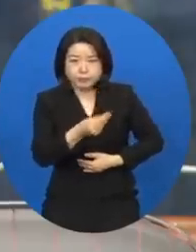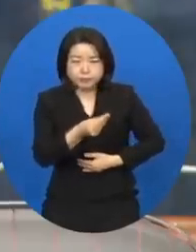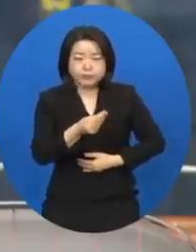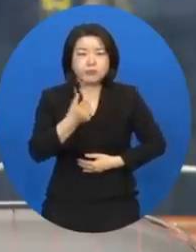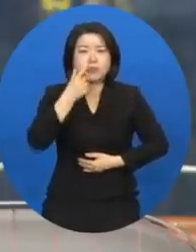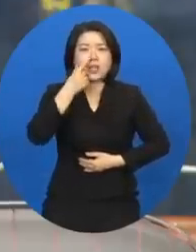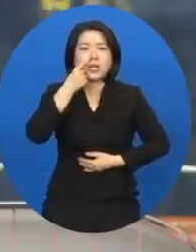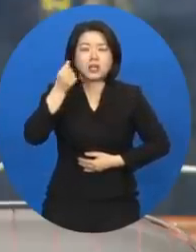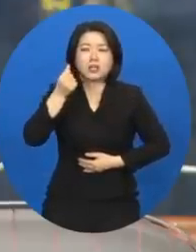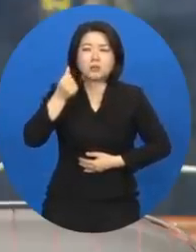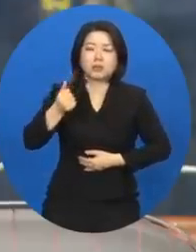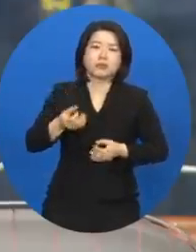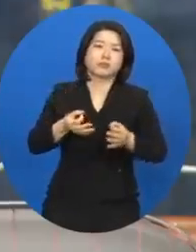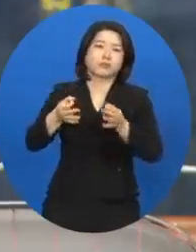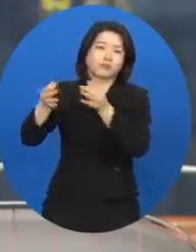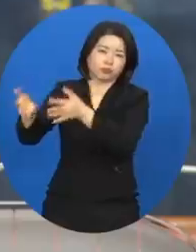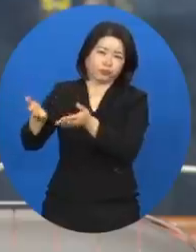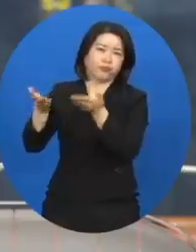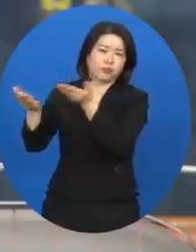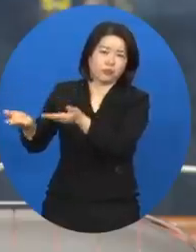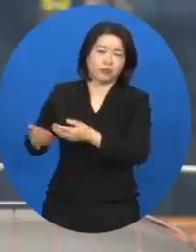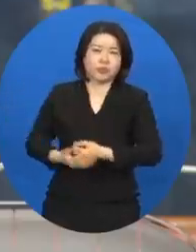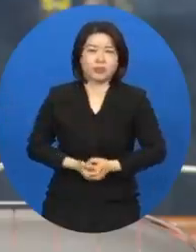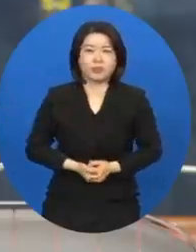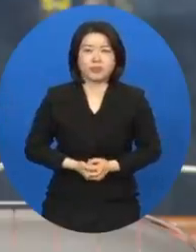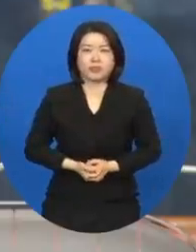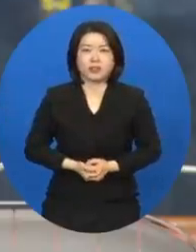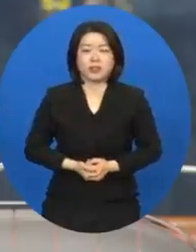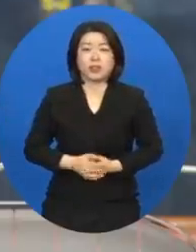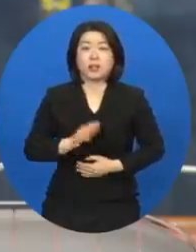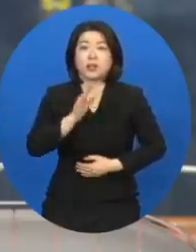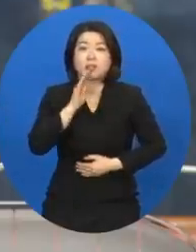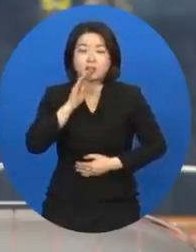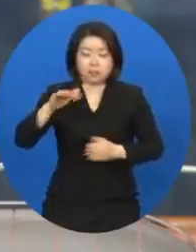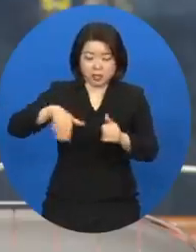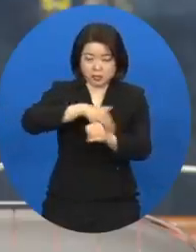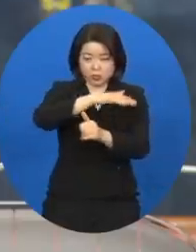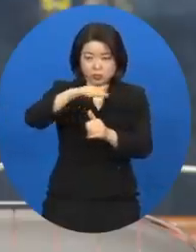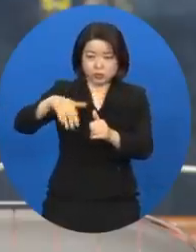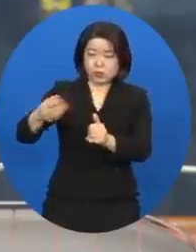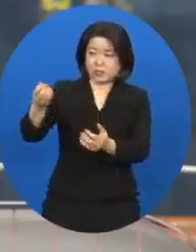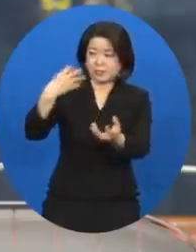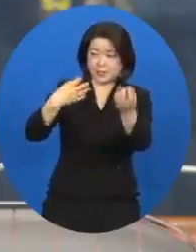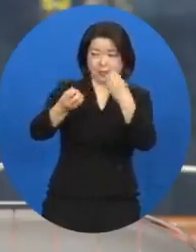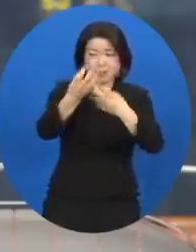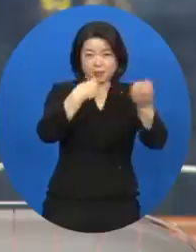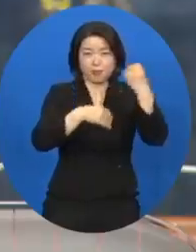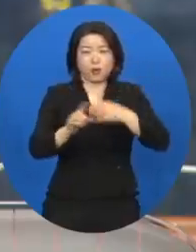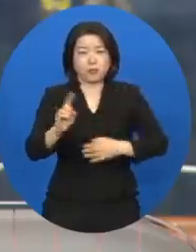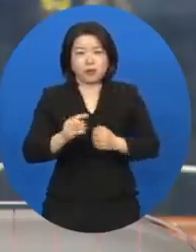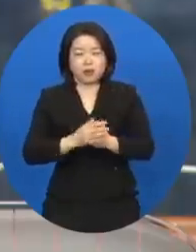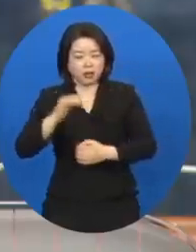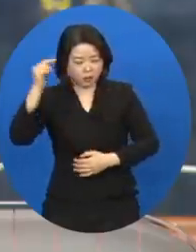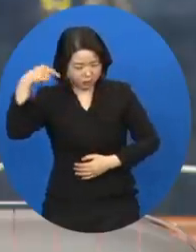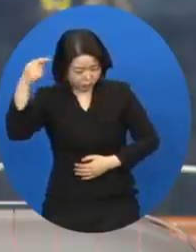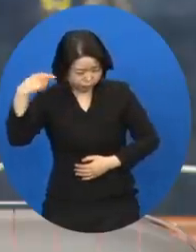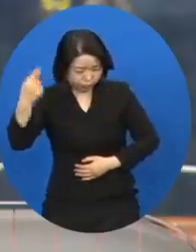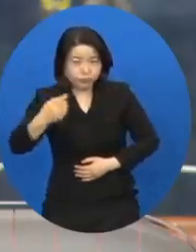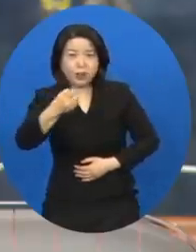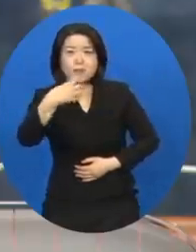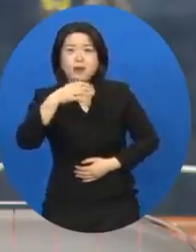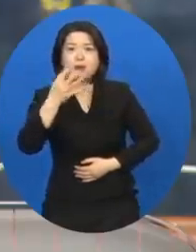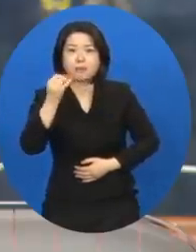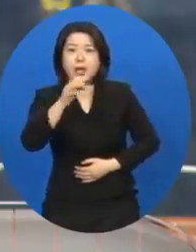일본에다가 보냈습니다. 참 주변에서 우리에게 정신 나갔다는 이야기를